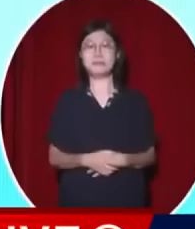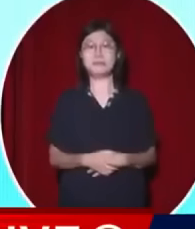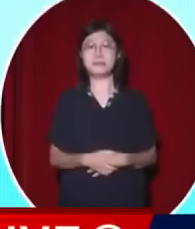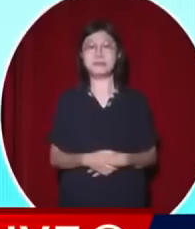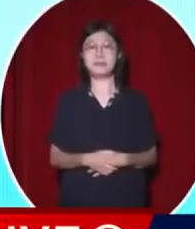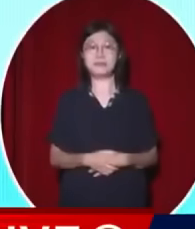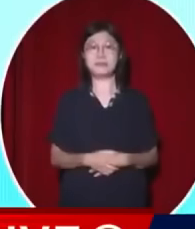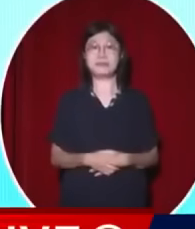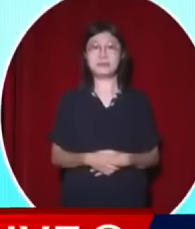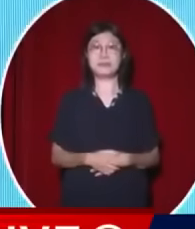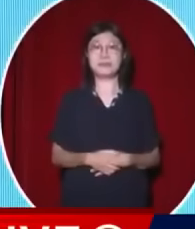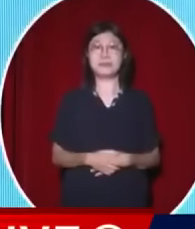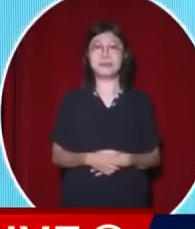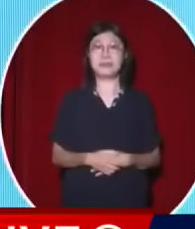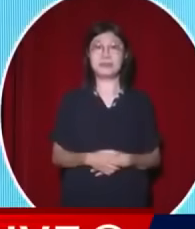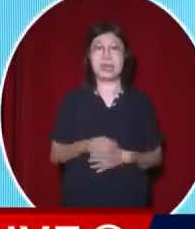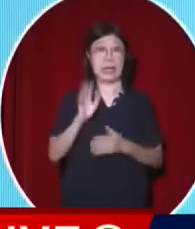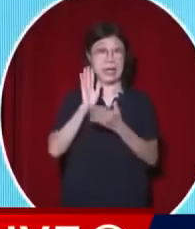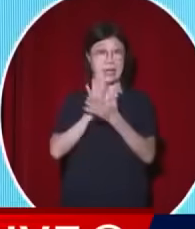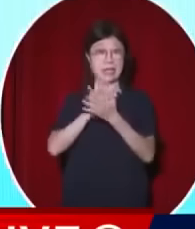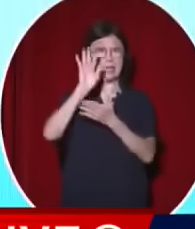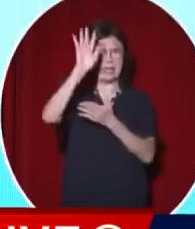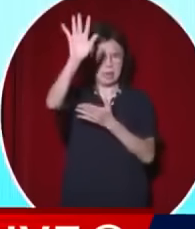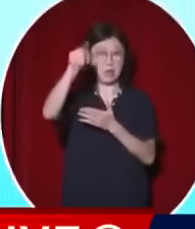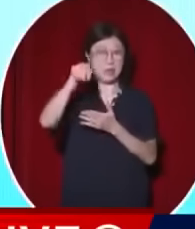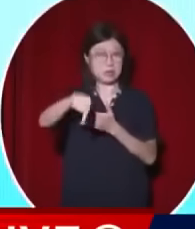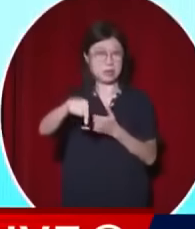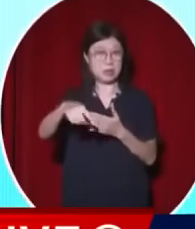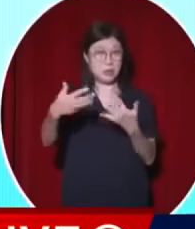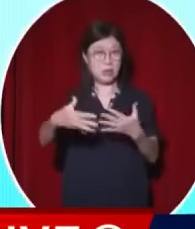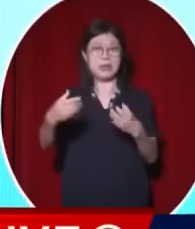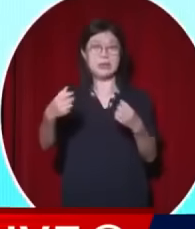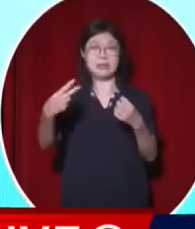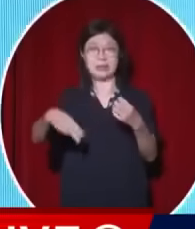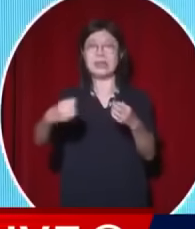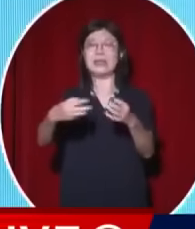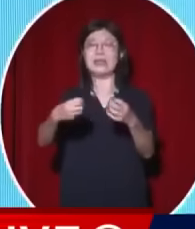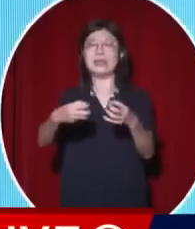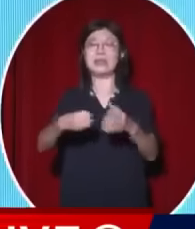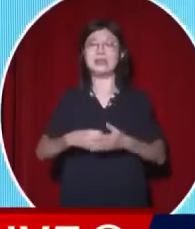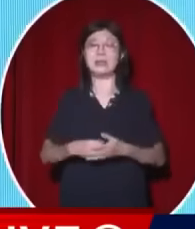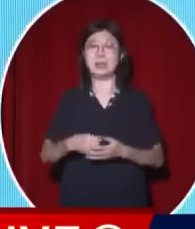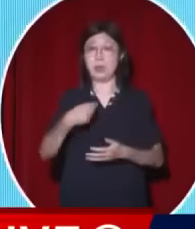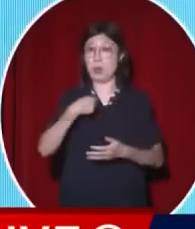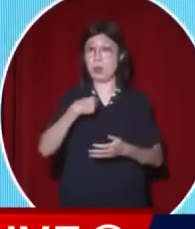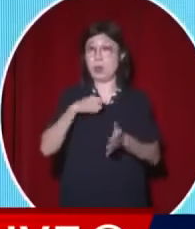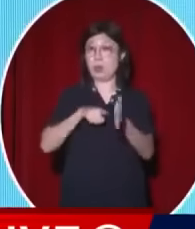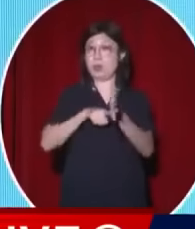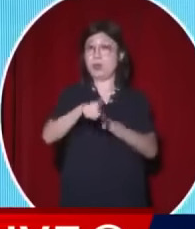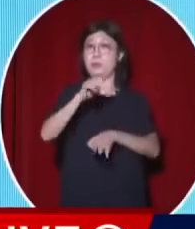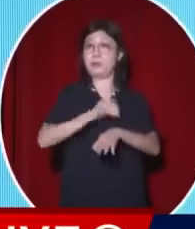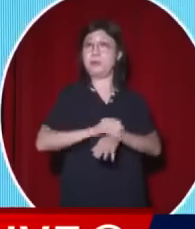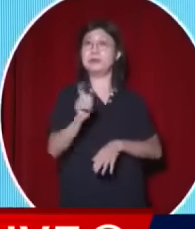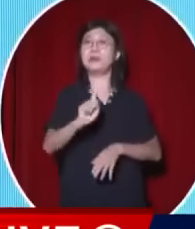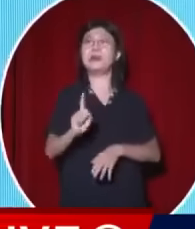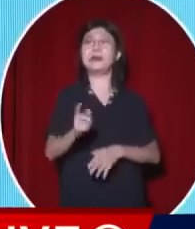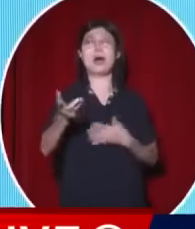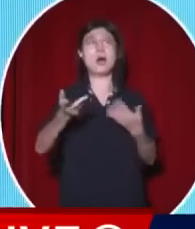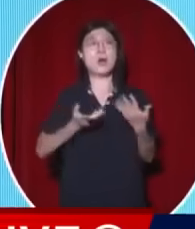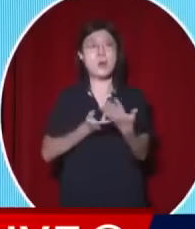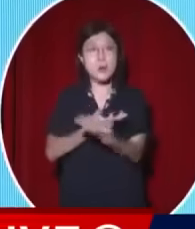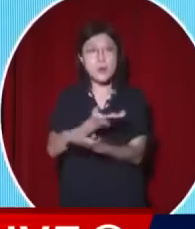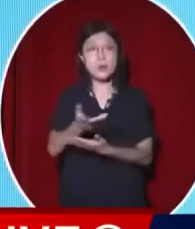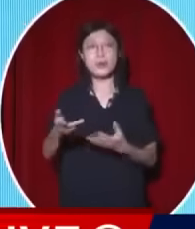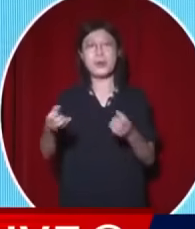油！没问题，这个我们以后再说。好，我的专长是沟通协